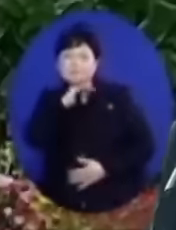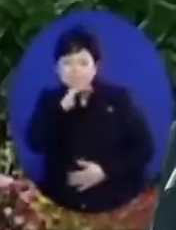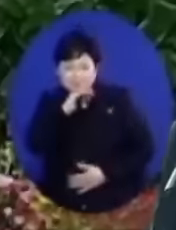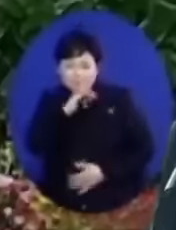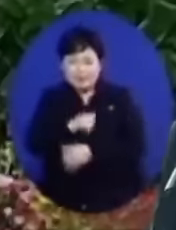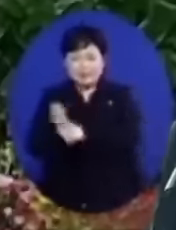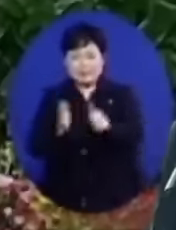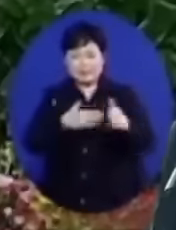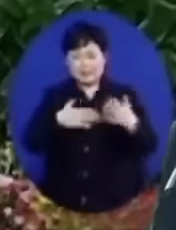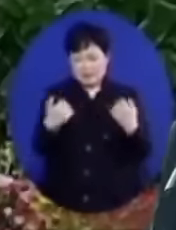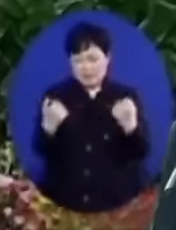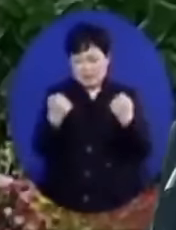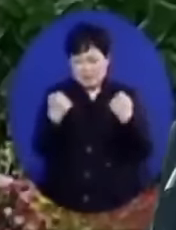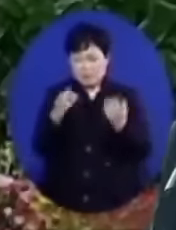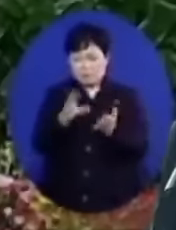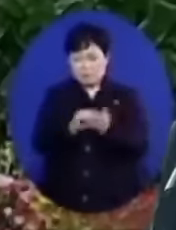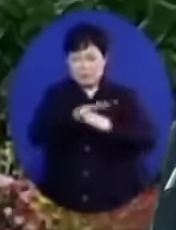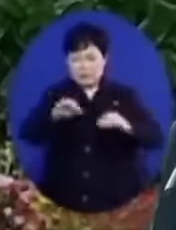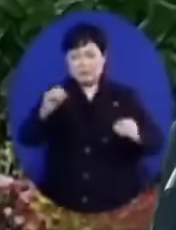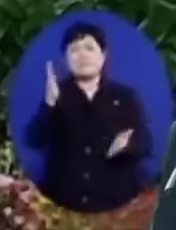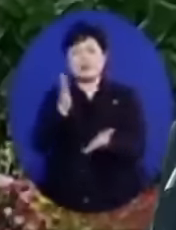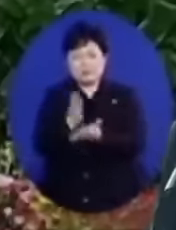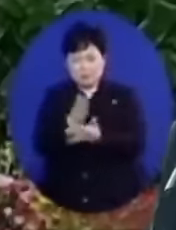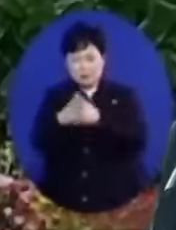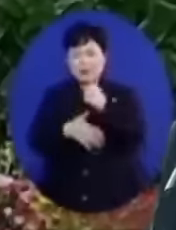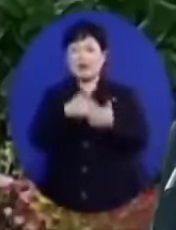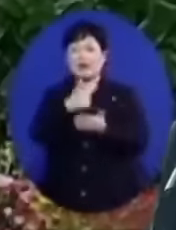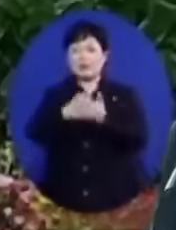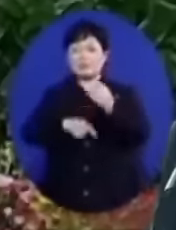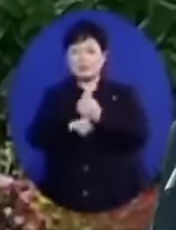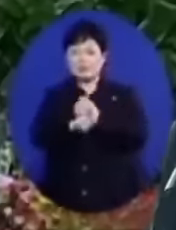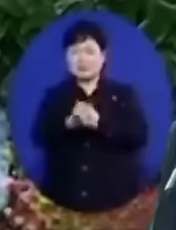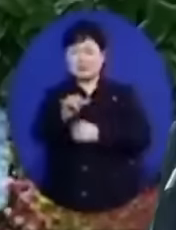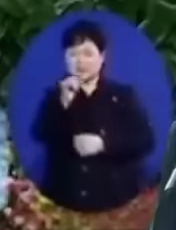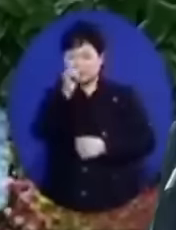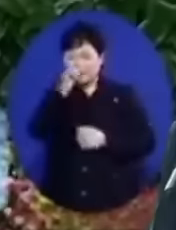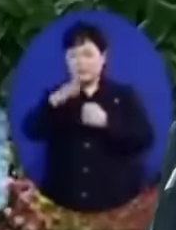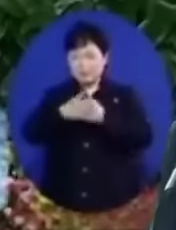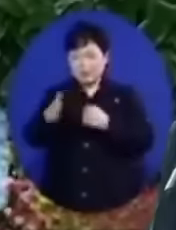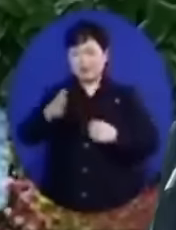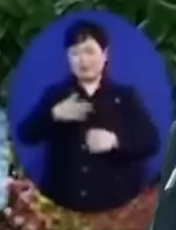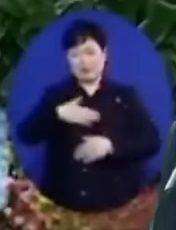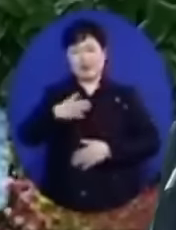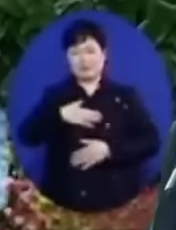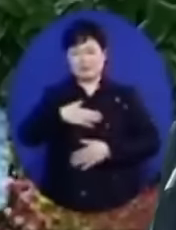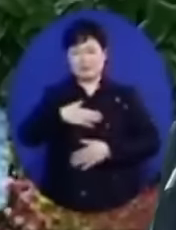내 힘으로 문제를 해결하려고 하지 말고 하나님의 뜻이 있어서 나를